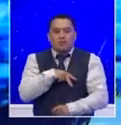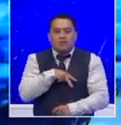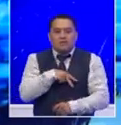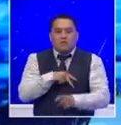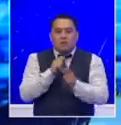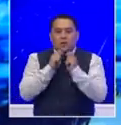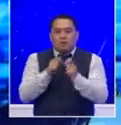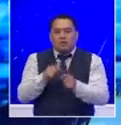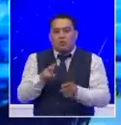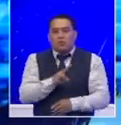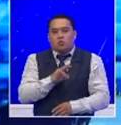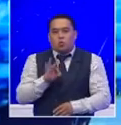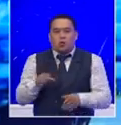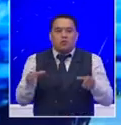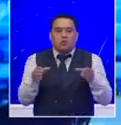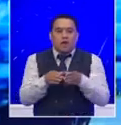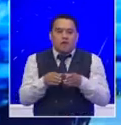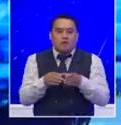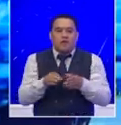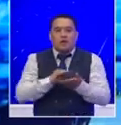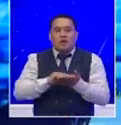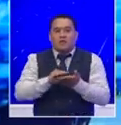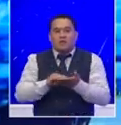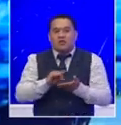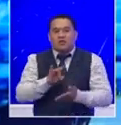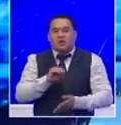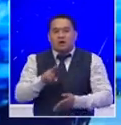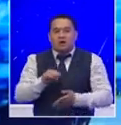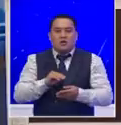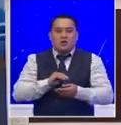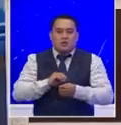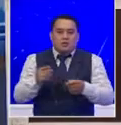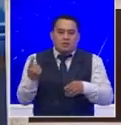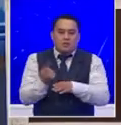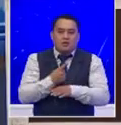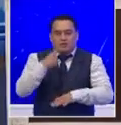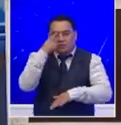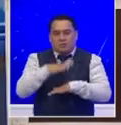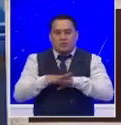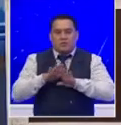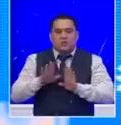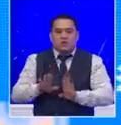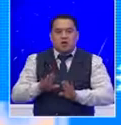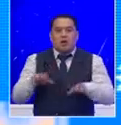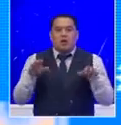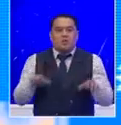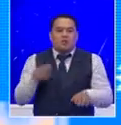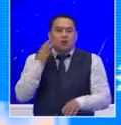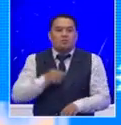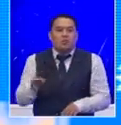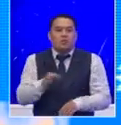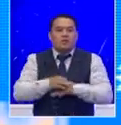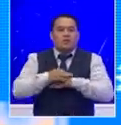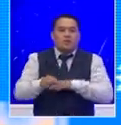и символичных подарков от партии «Нур Отан». Это корреспонденты региональных и республиканских СМИ, первый заместитель председателя Алматинского